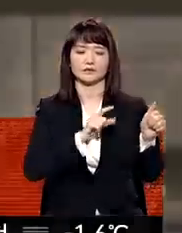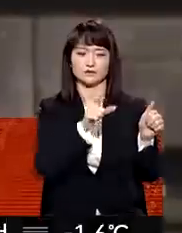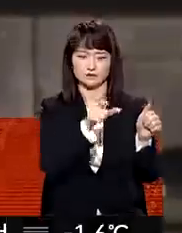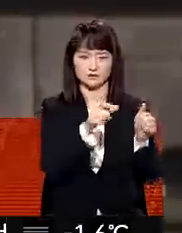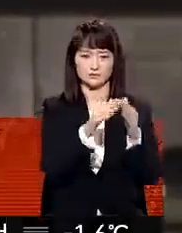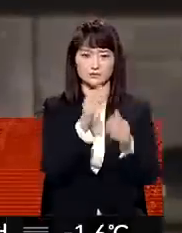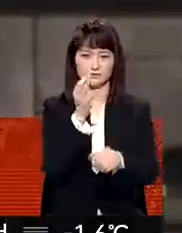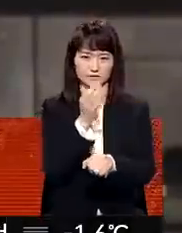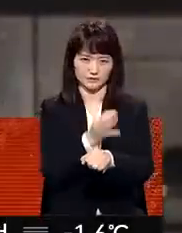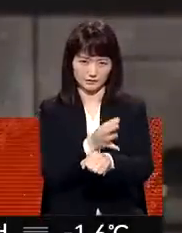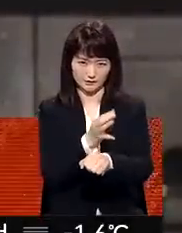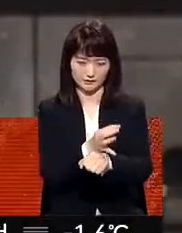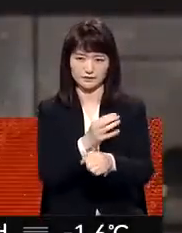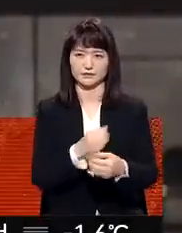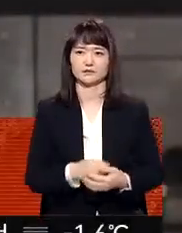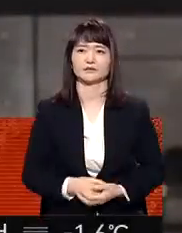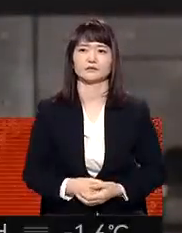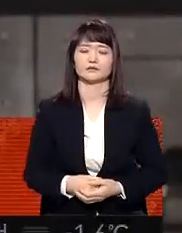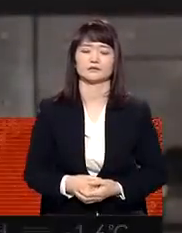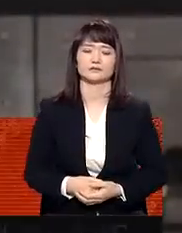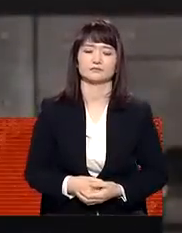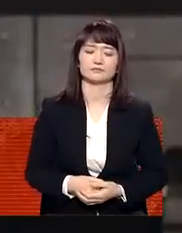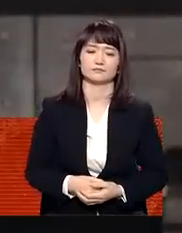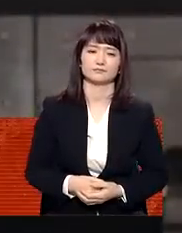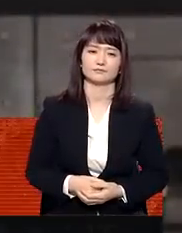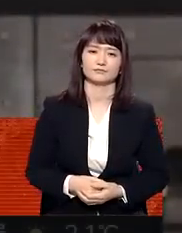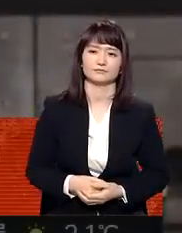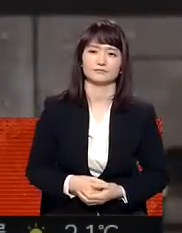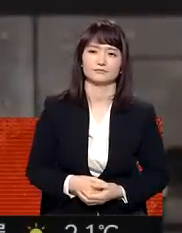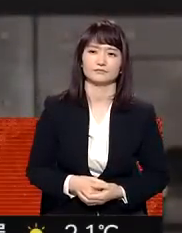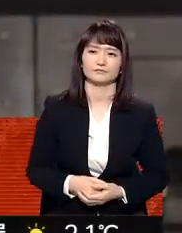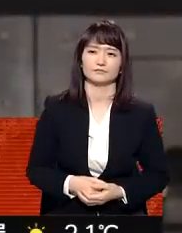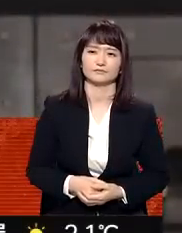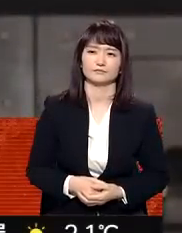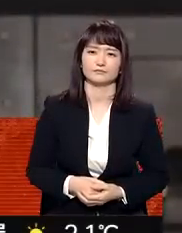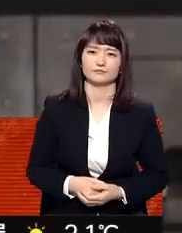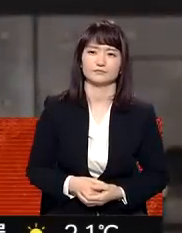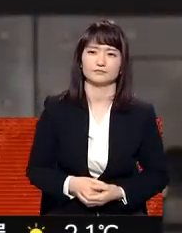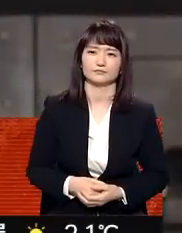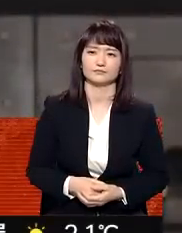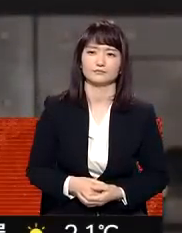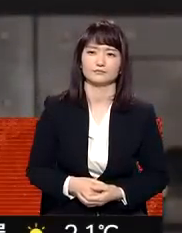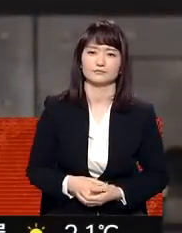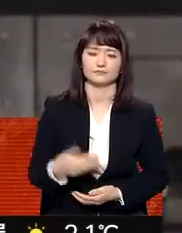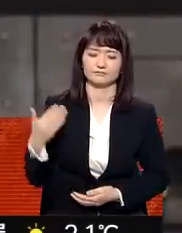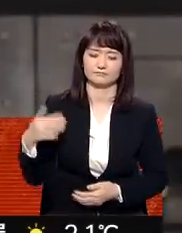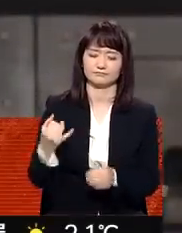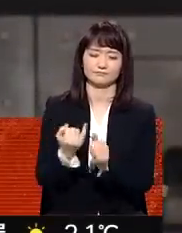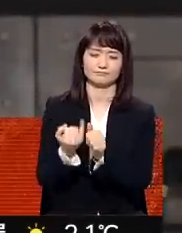남편 이름으로 집을 반드시 마련했다 참 대기에는